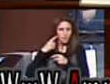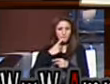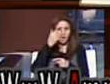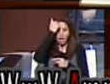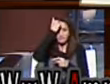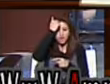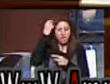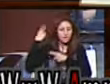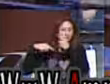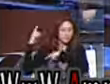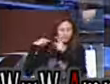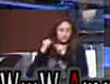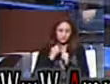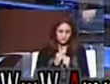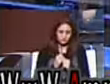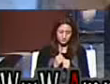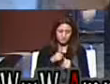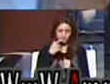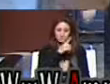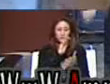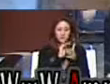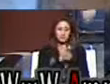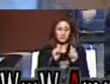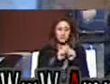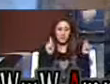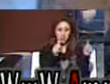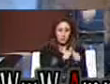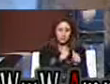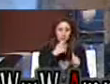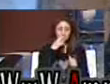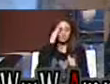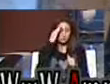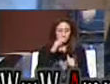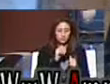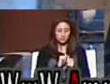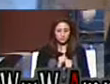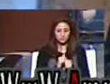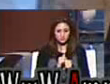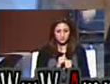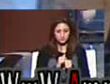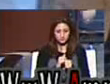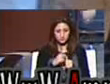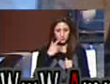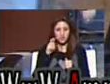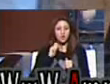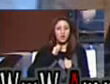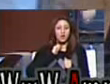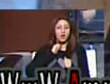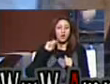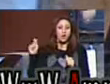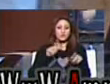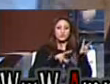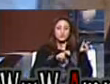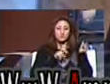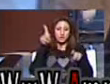شكرا الاستاذ عبد المنعم عبد العظيم صديق اسره اندراوس. والنهارده شهدت محافظه الدهريه حادث مروع